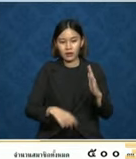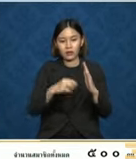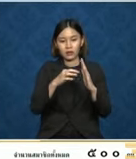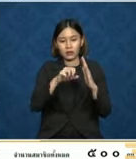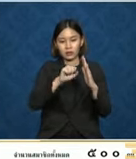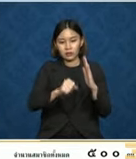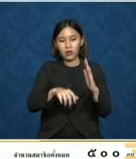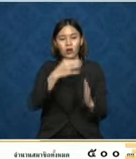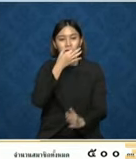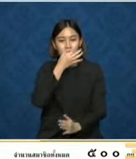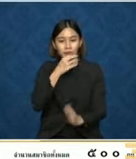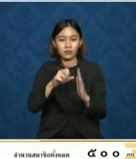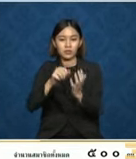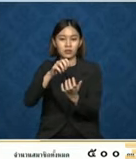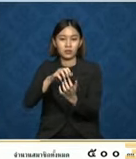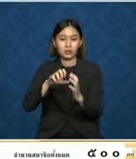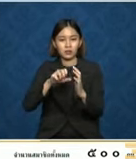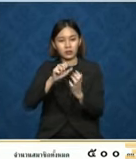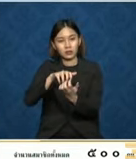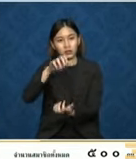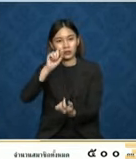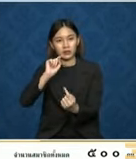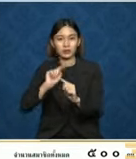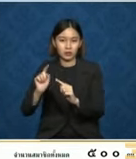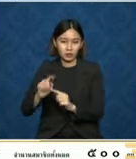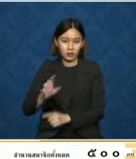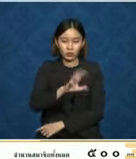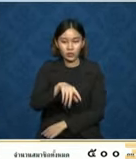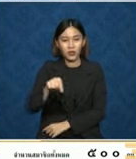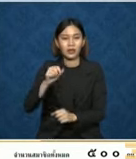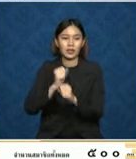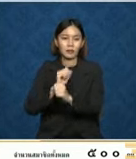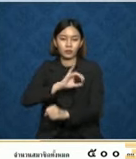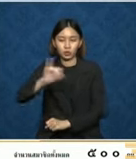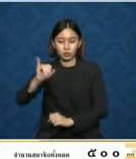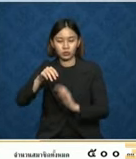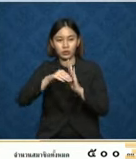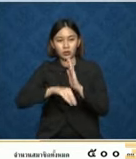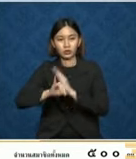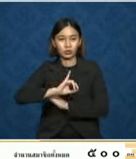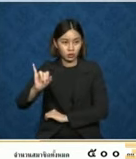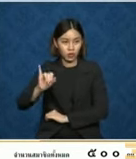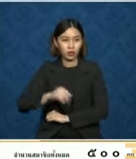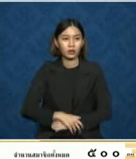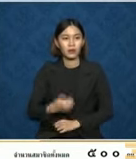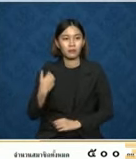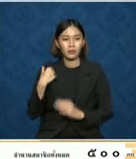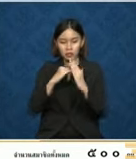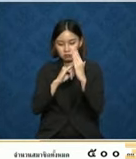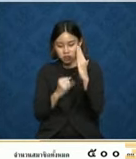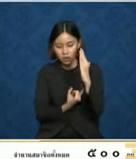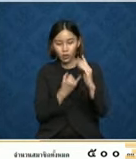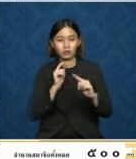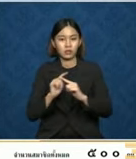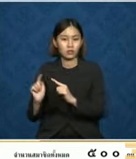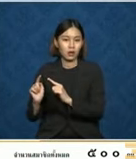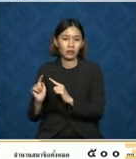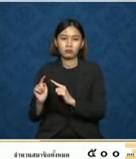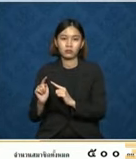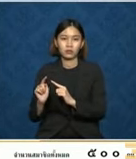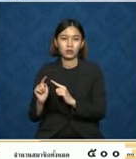ามและสมุทรสาครเพียง6จังหวัดเท่านั้นที่สามารถจัดการได้อย่างถูกต้องทั้งหมดและมีอีกหลายจังหวัดครับที่ไม่มี